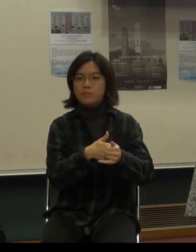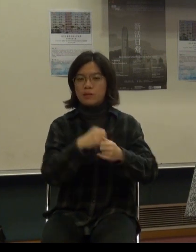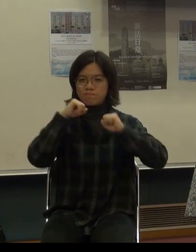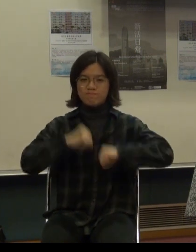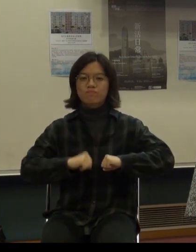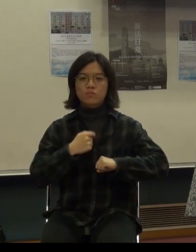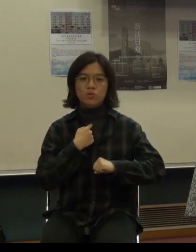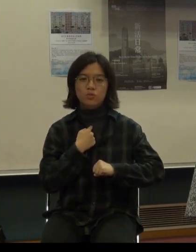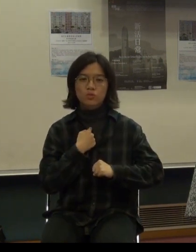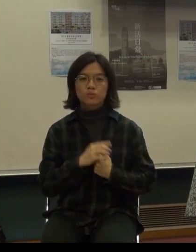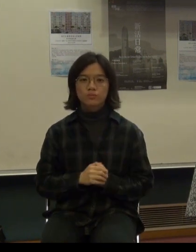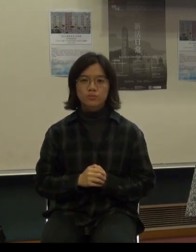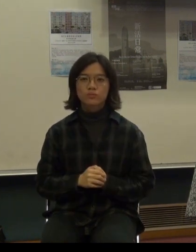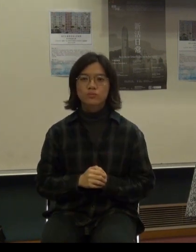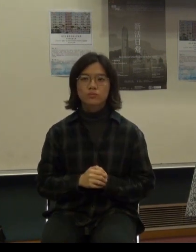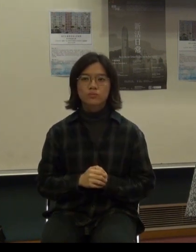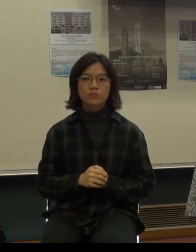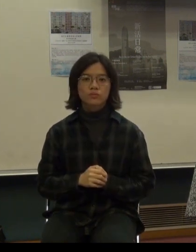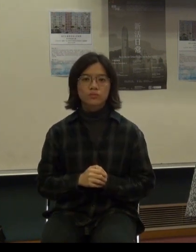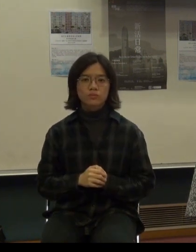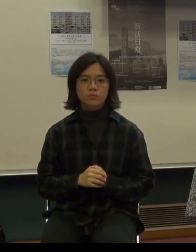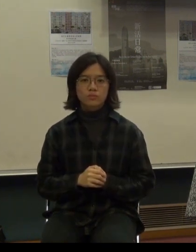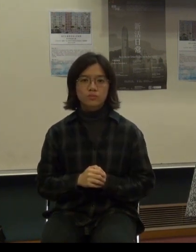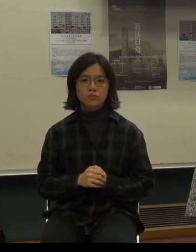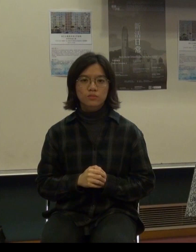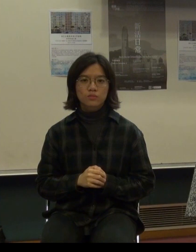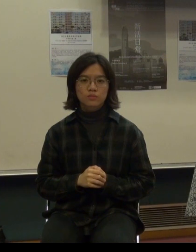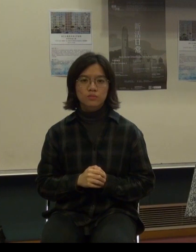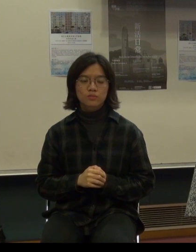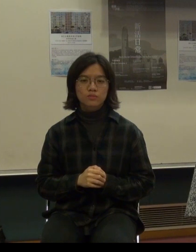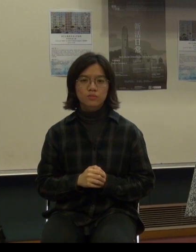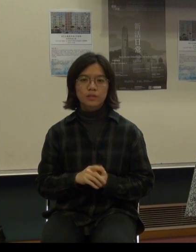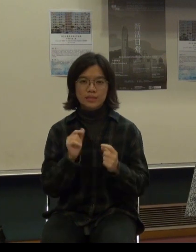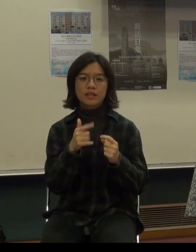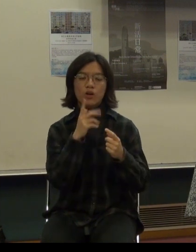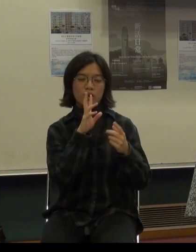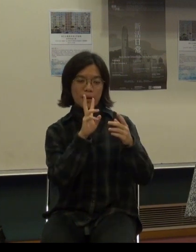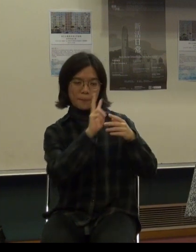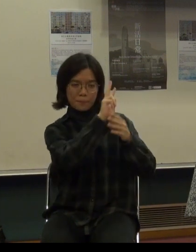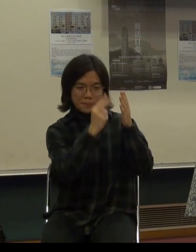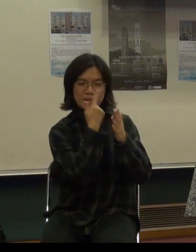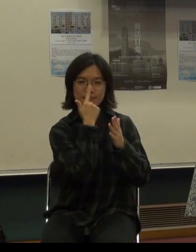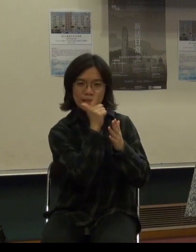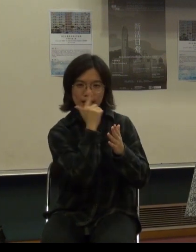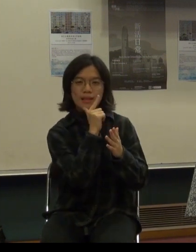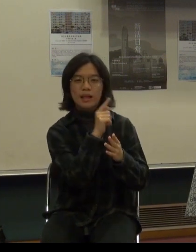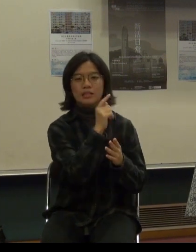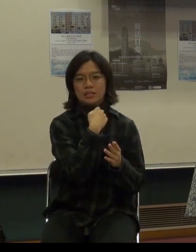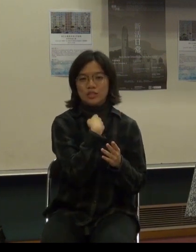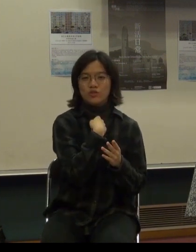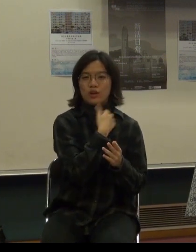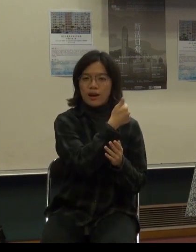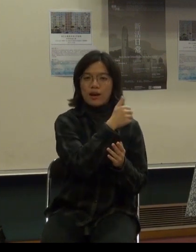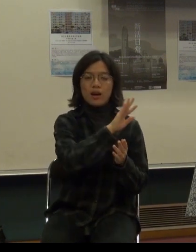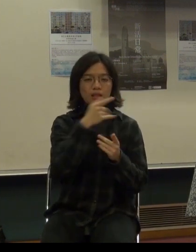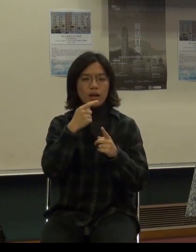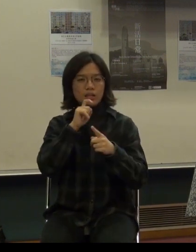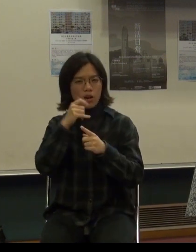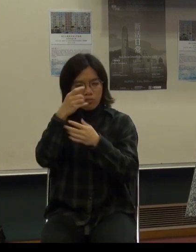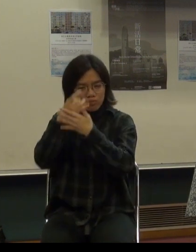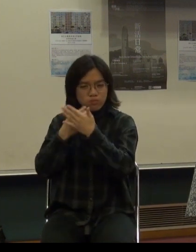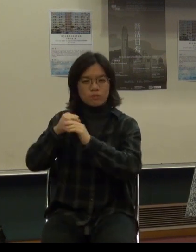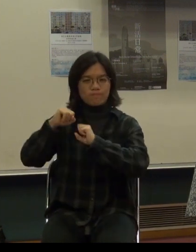堅持嘅。即係我哋容許加新嘢，容許翻新嘅時候咧，我覺得有幾個原則去係要堅持嘅。第